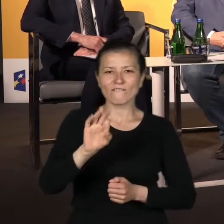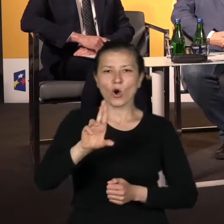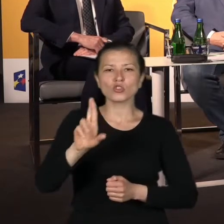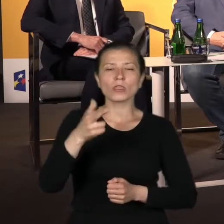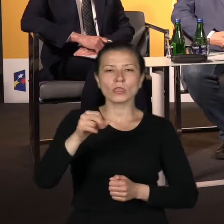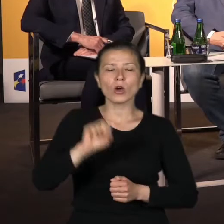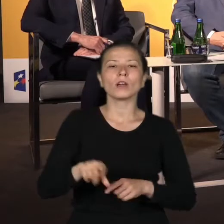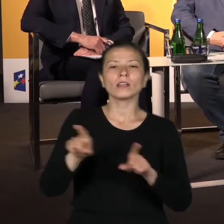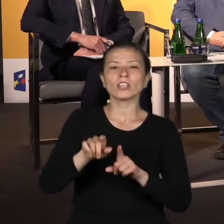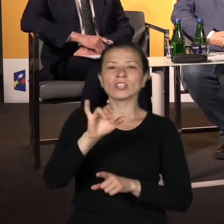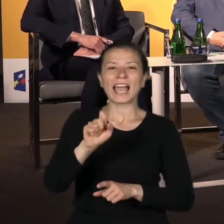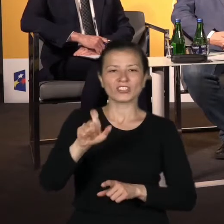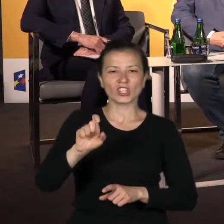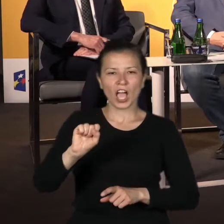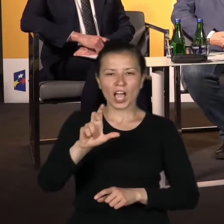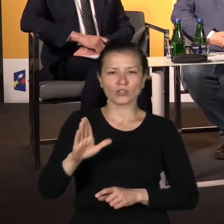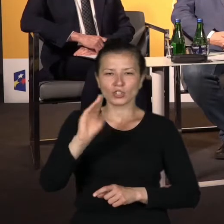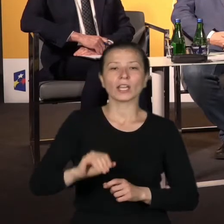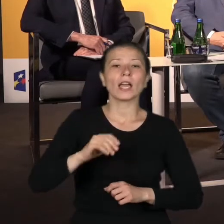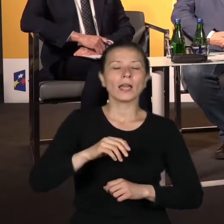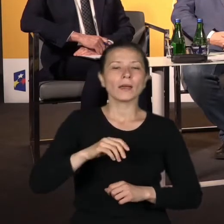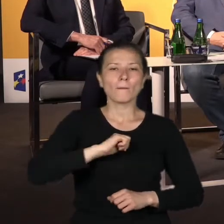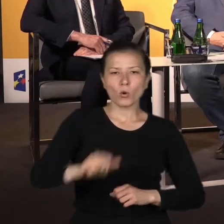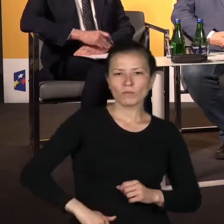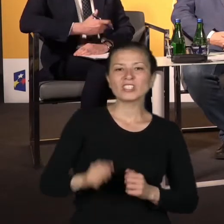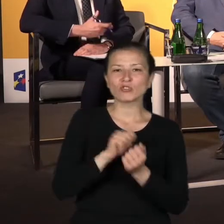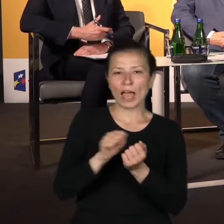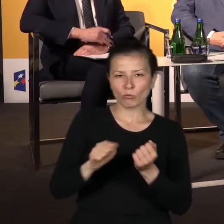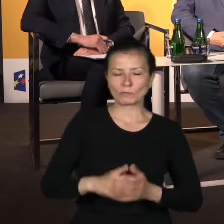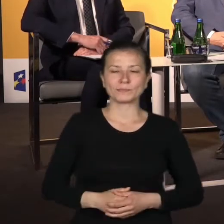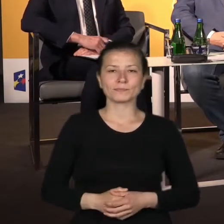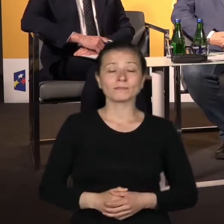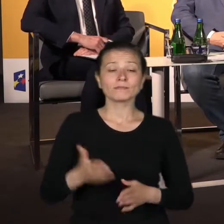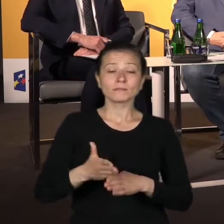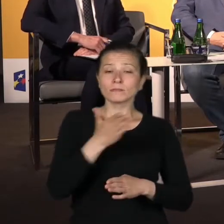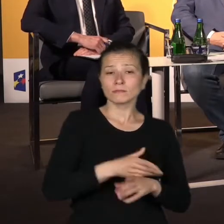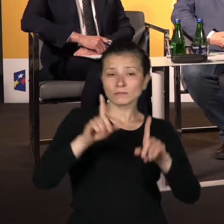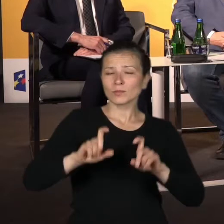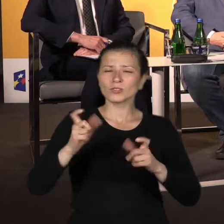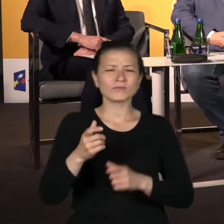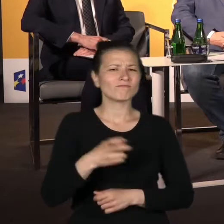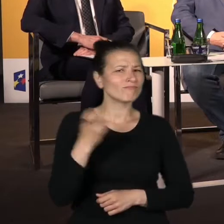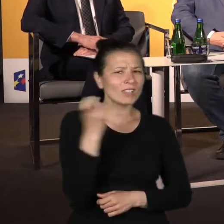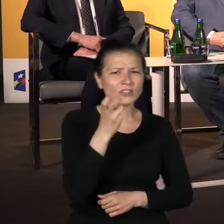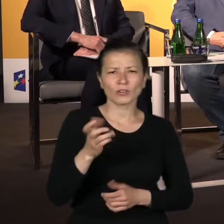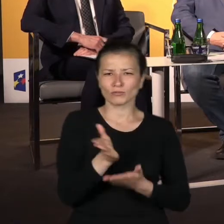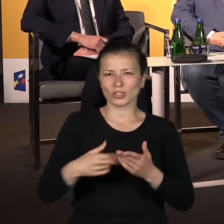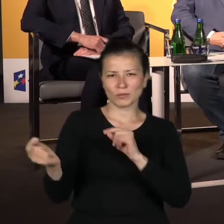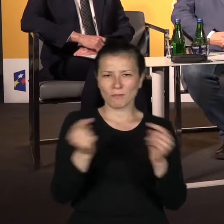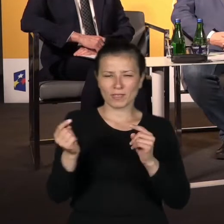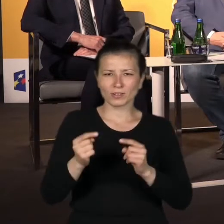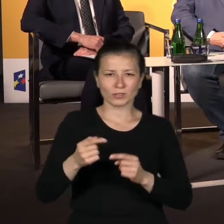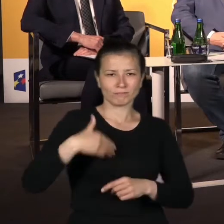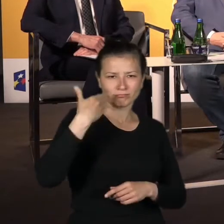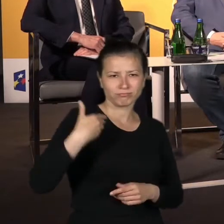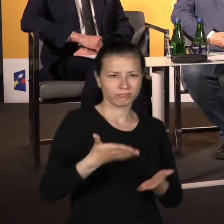pan burmistrz Chrzanowa. Szanowni Państwo, może zanim przejdziemy do tego, co jest najciekawszą częścią panelu, czyli do